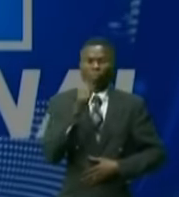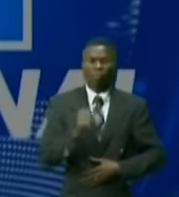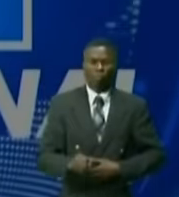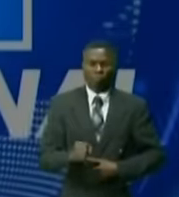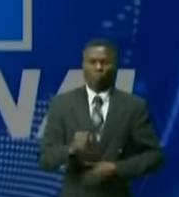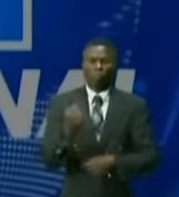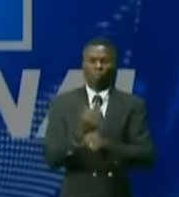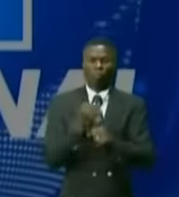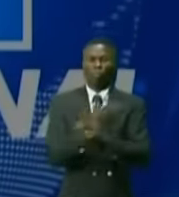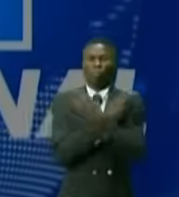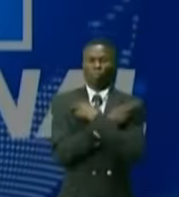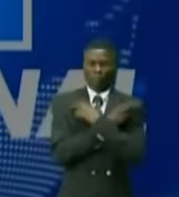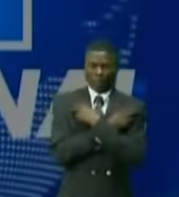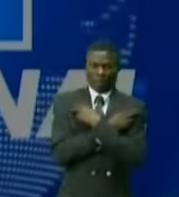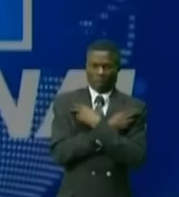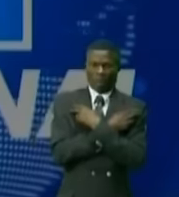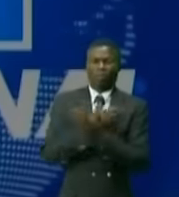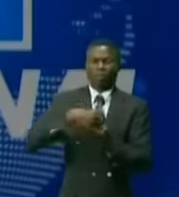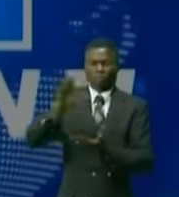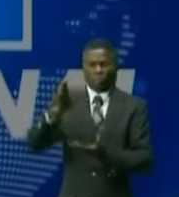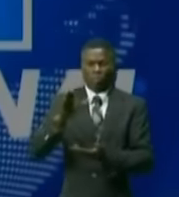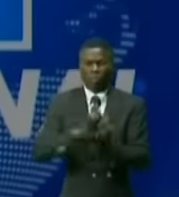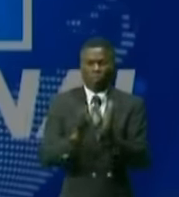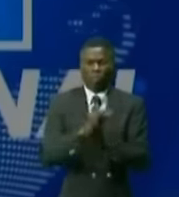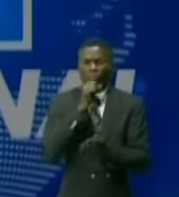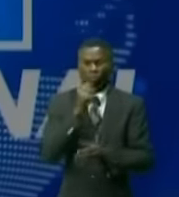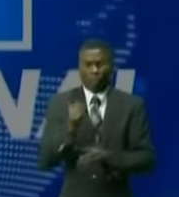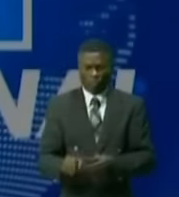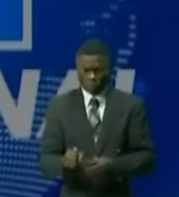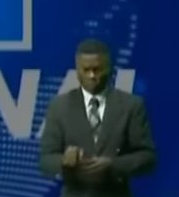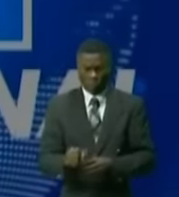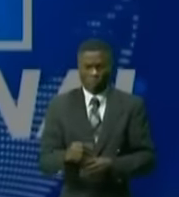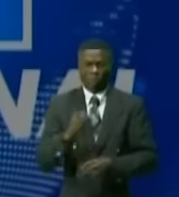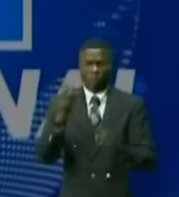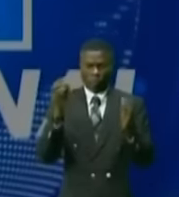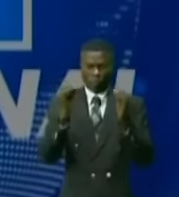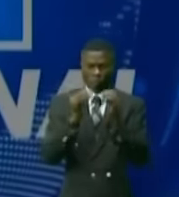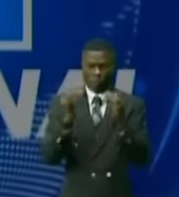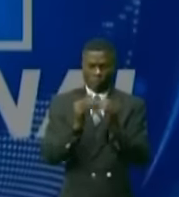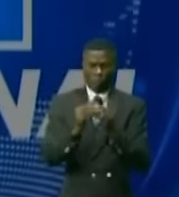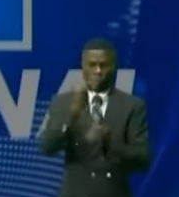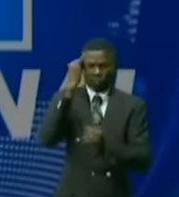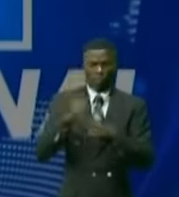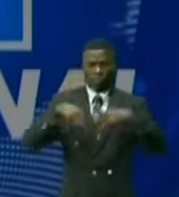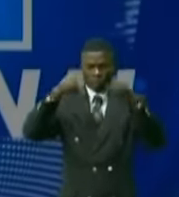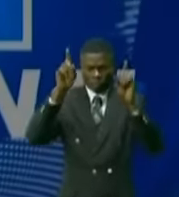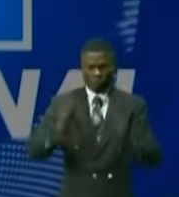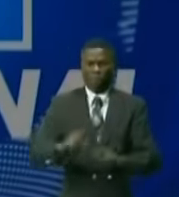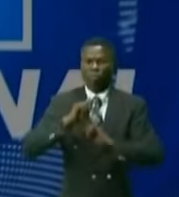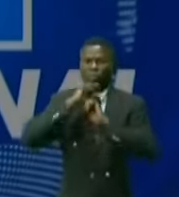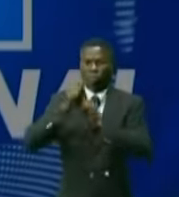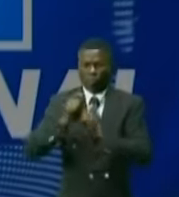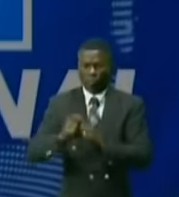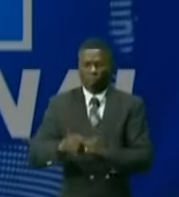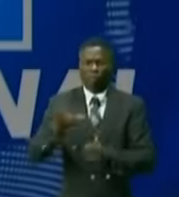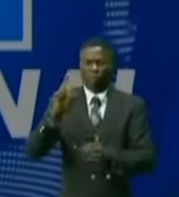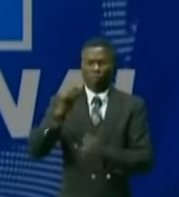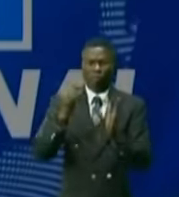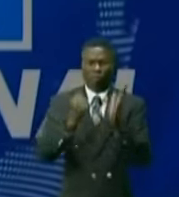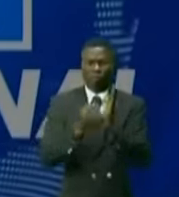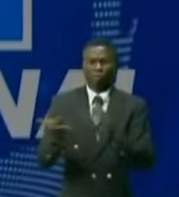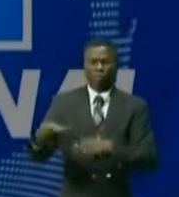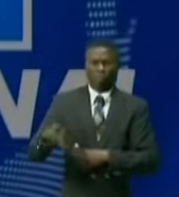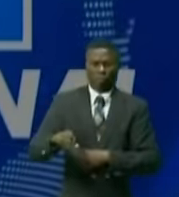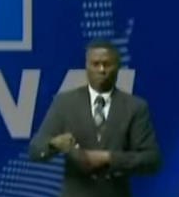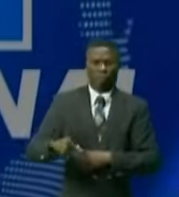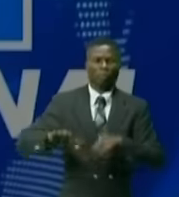des prestations en numéraire au titre de colis de fin d'année dans toutes les 26 provinces du